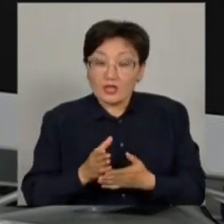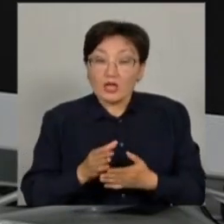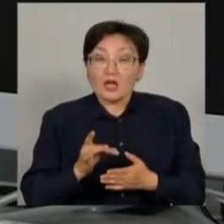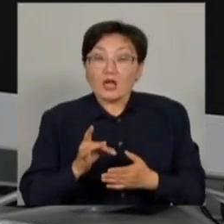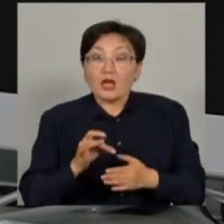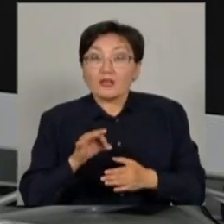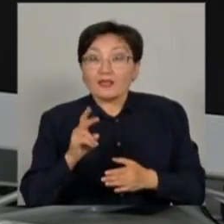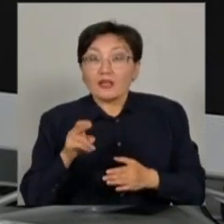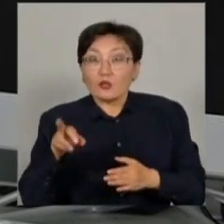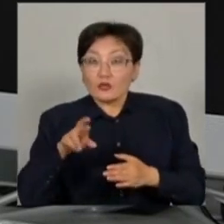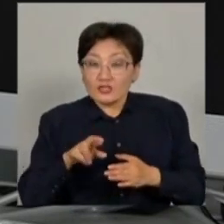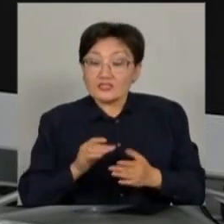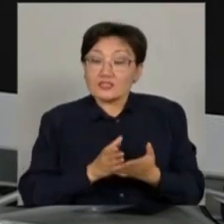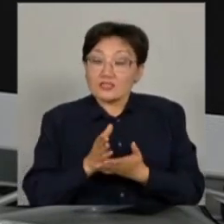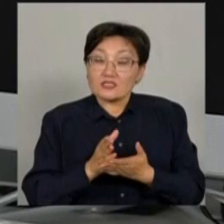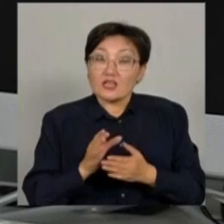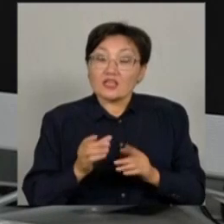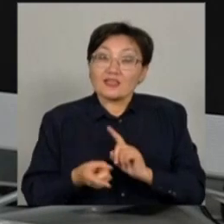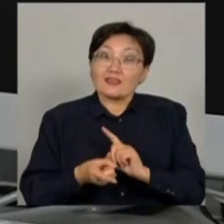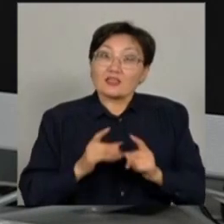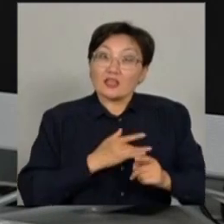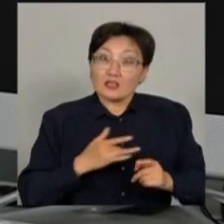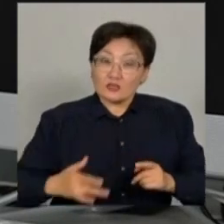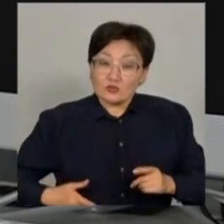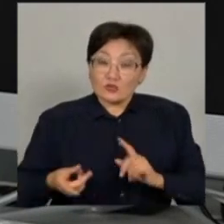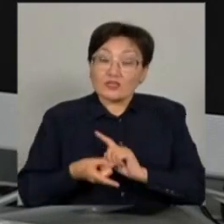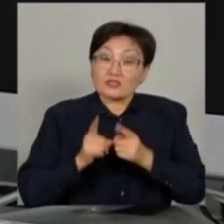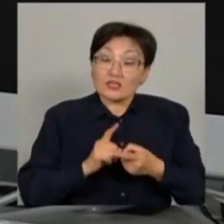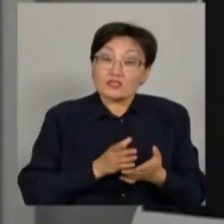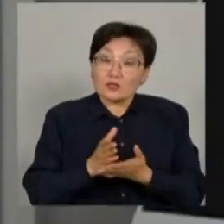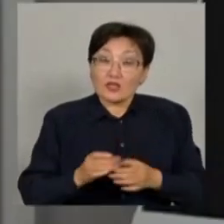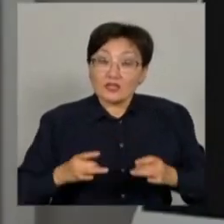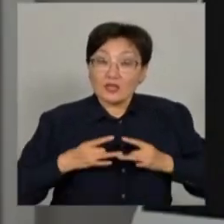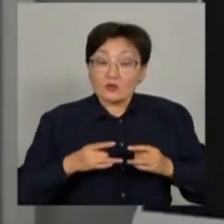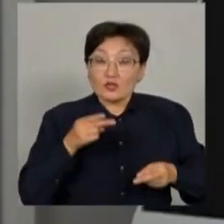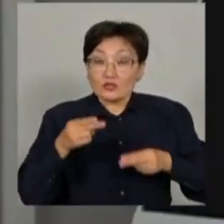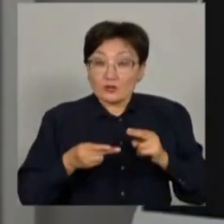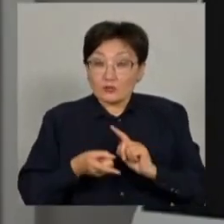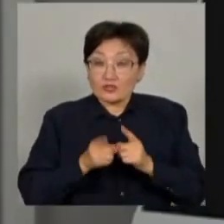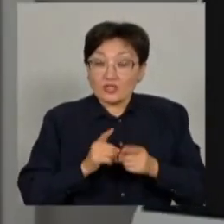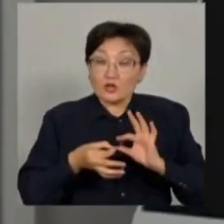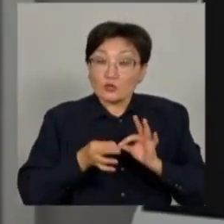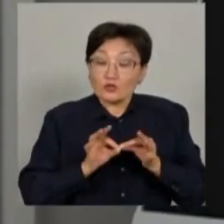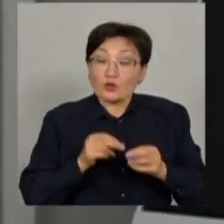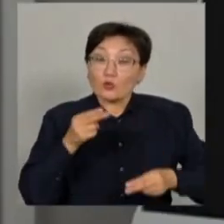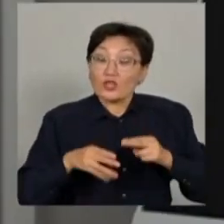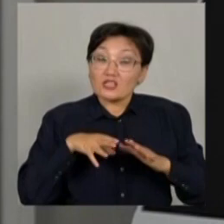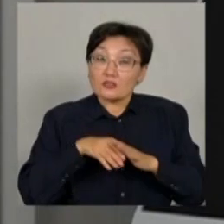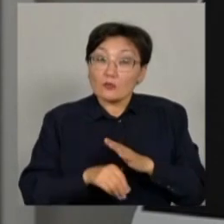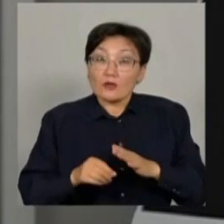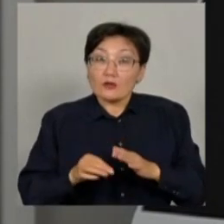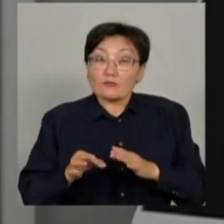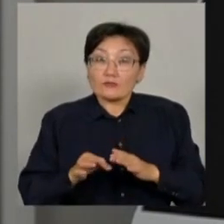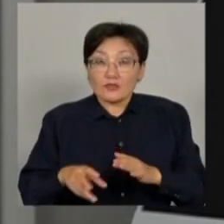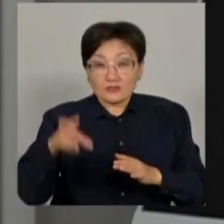онкология саласында, трансплантология саласында, нейрохирургия саласында ең күрделі отаға жататын және бірден